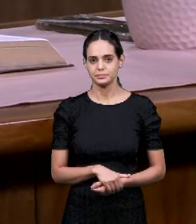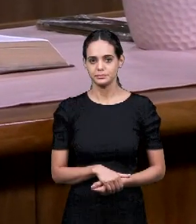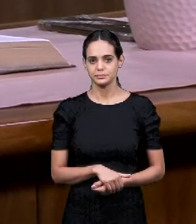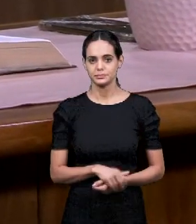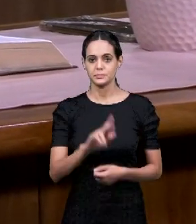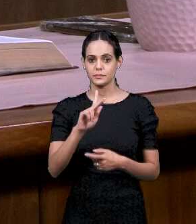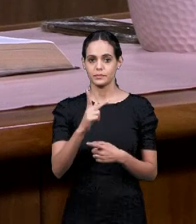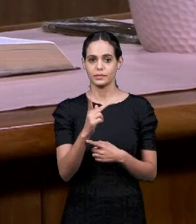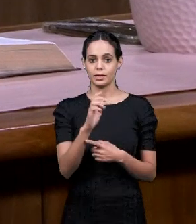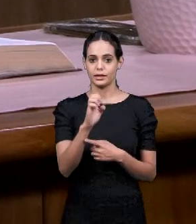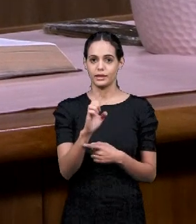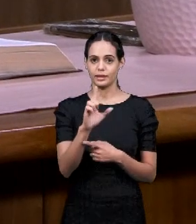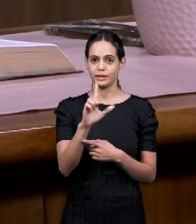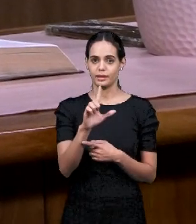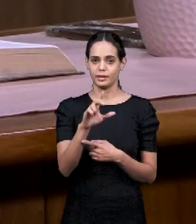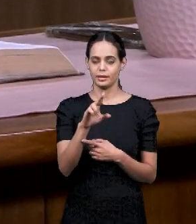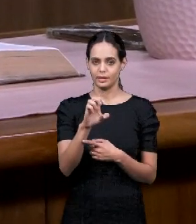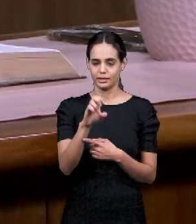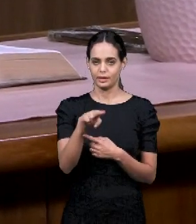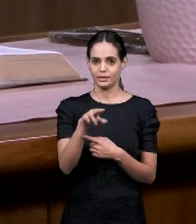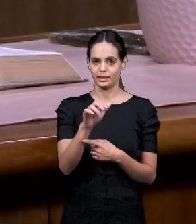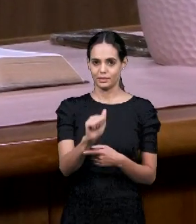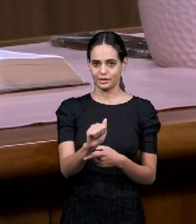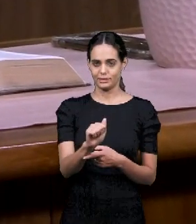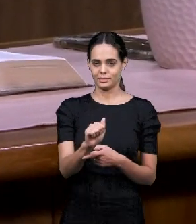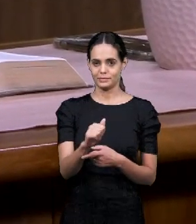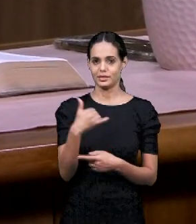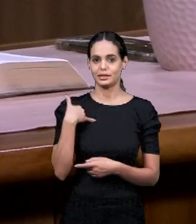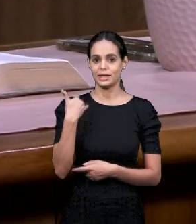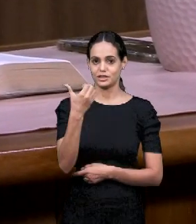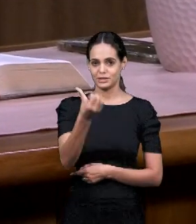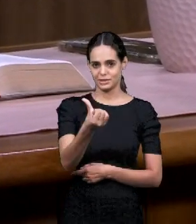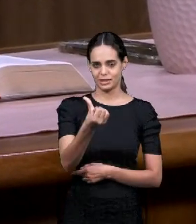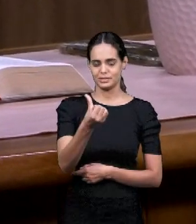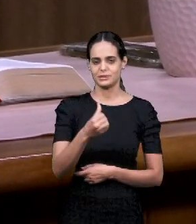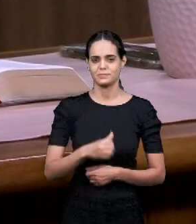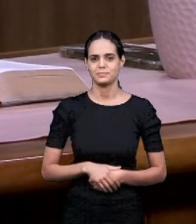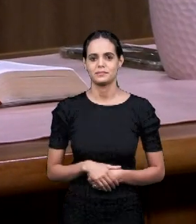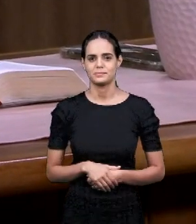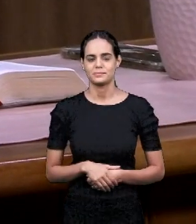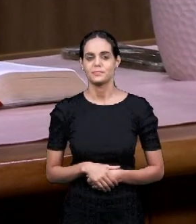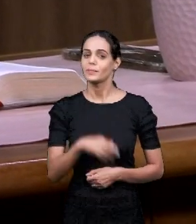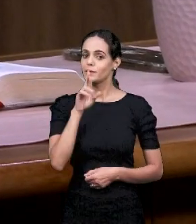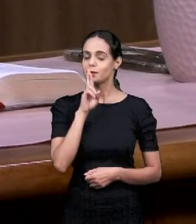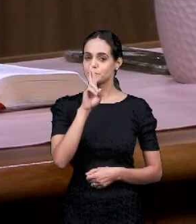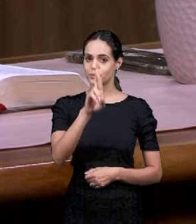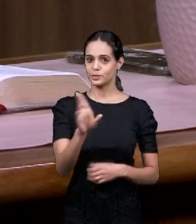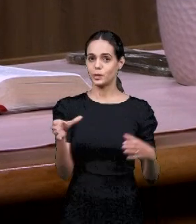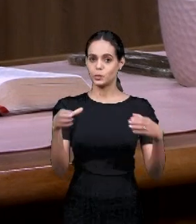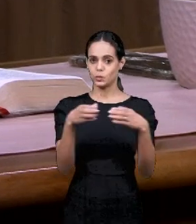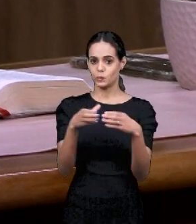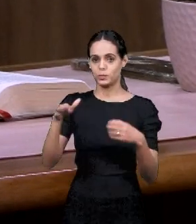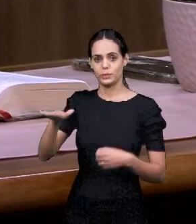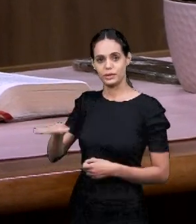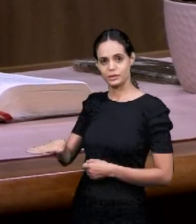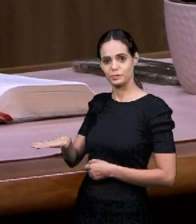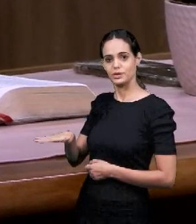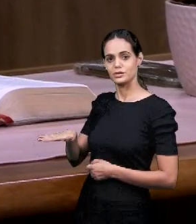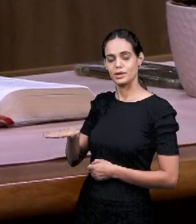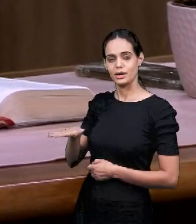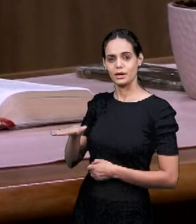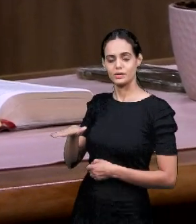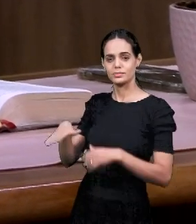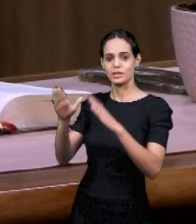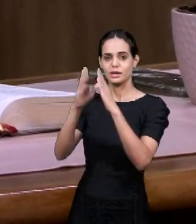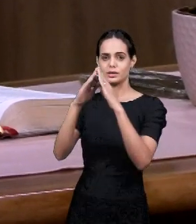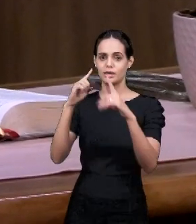sœur Anna Hélène de 6 ans d'âge, elle va donner une réponse en italien. Elle fait partie de la classe d'intermédiaire dans notre